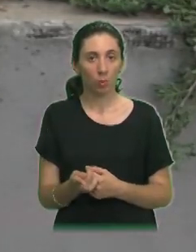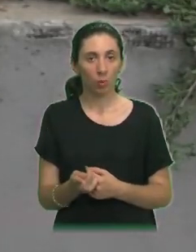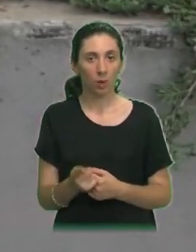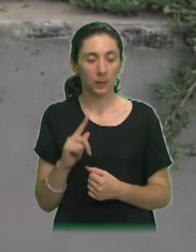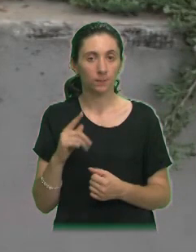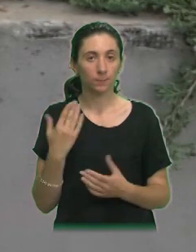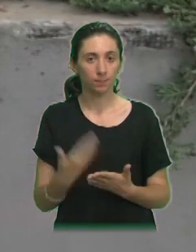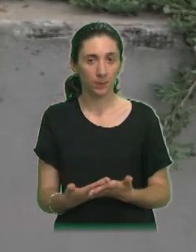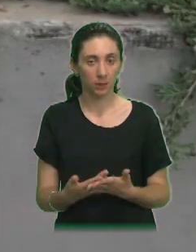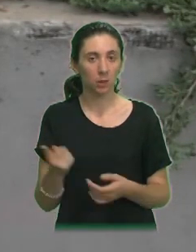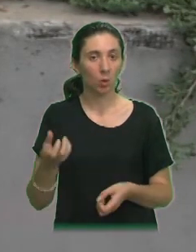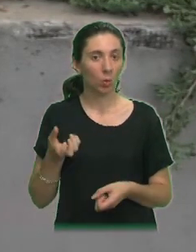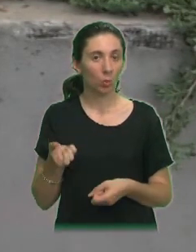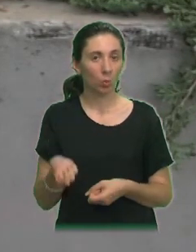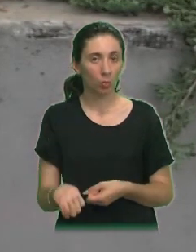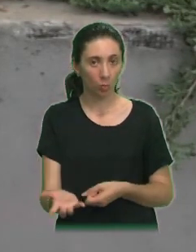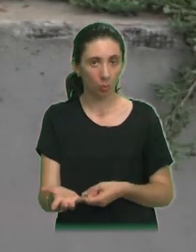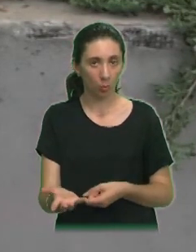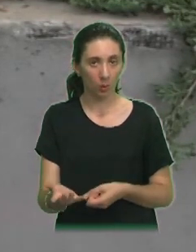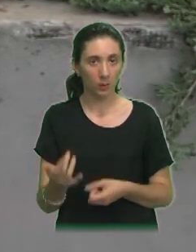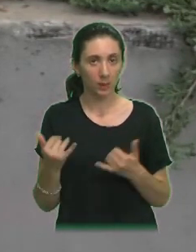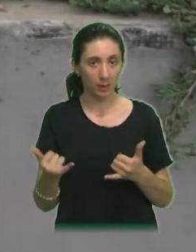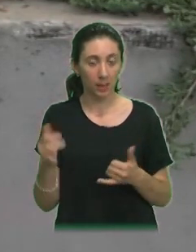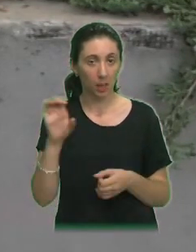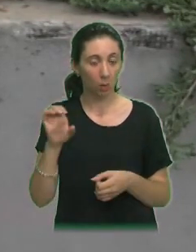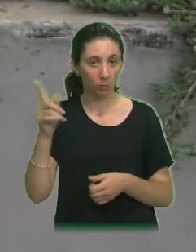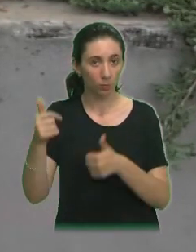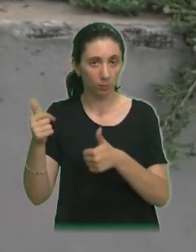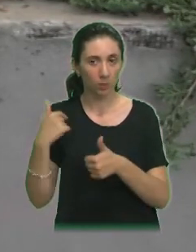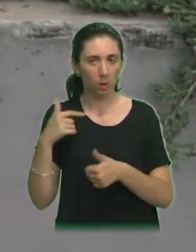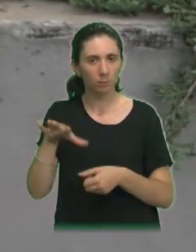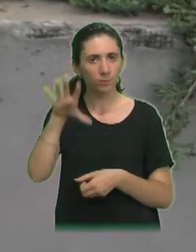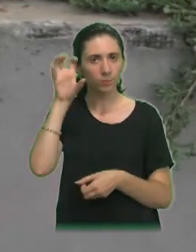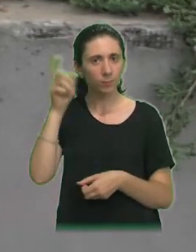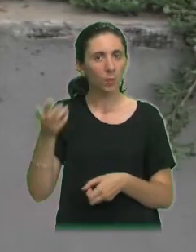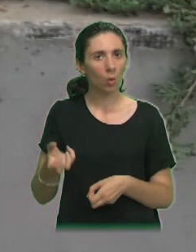na evropskom prvenstvu sam došla do spoznaje da je kuglanje malo